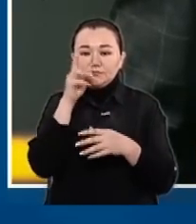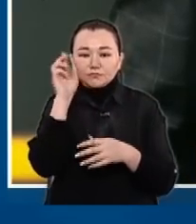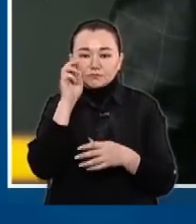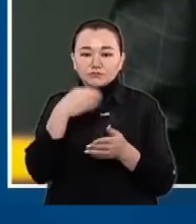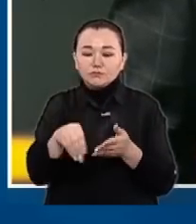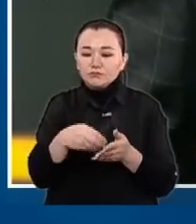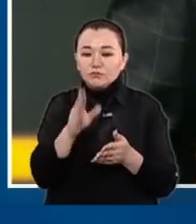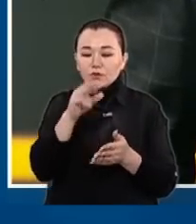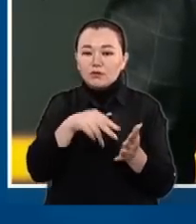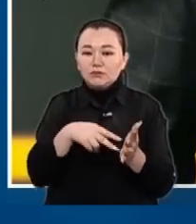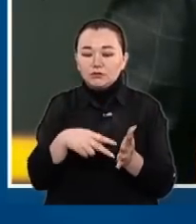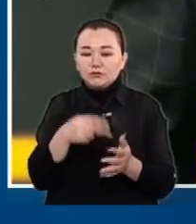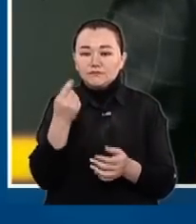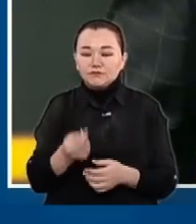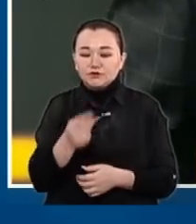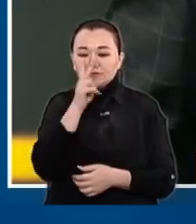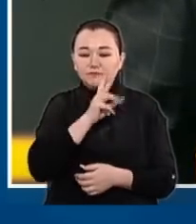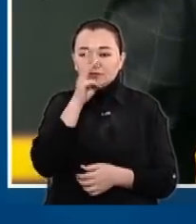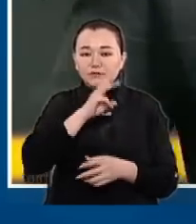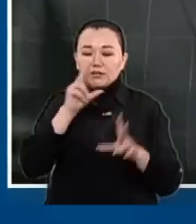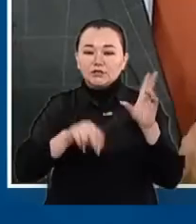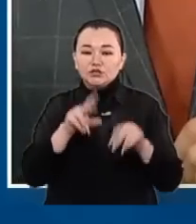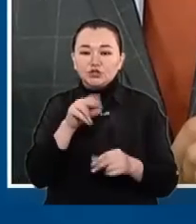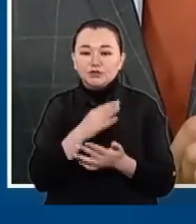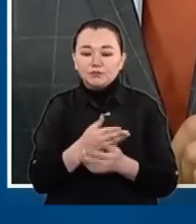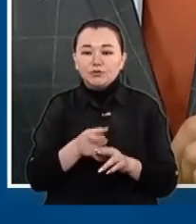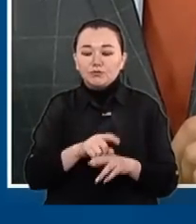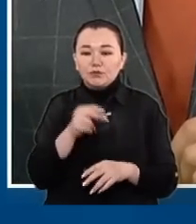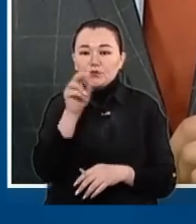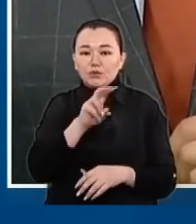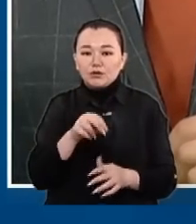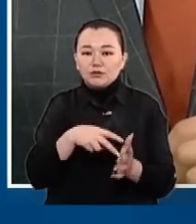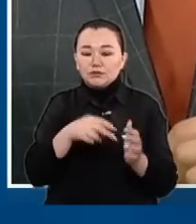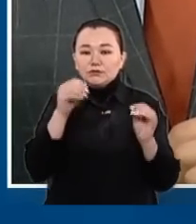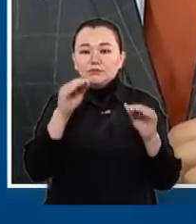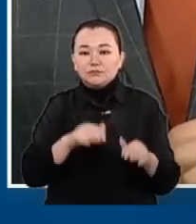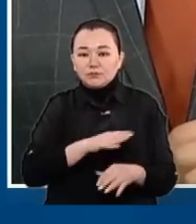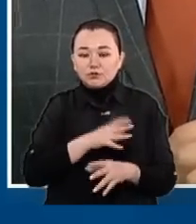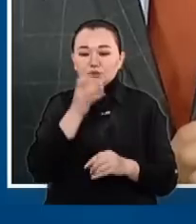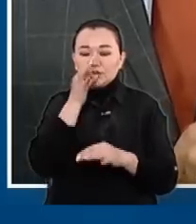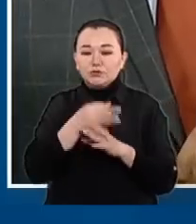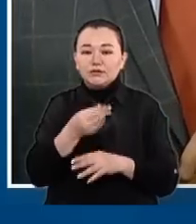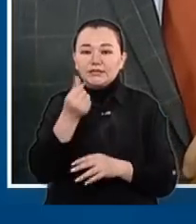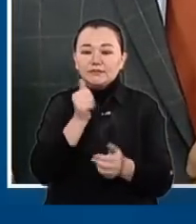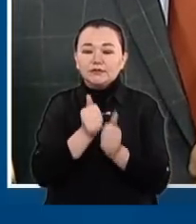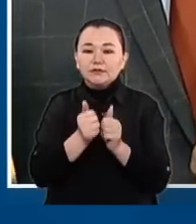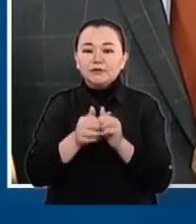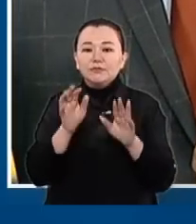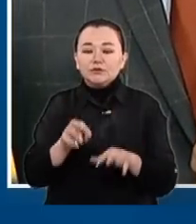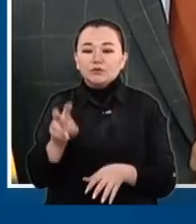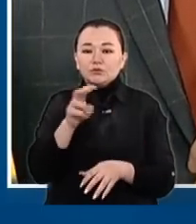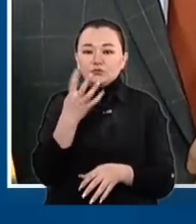бағасы алдағы 2-3 айда арзандайды деп үміттеніп отыр. Өйткені елде доллар бағамы түскен. Айта кетейік, қазір ақша айырбастау орындарында